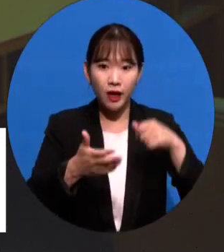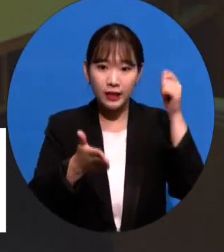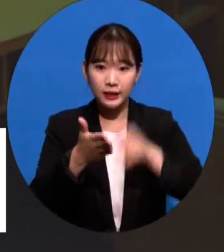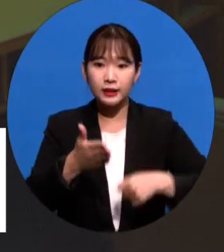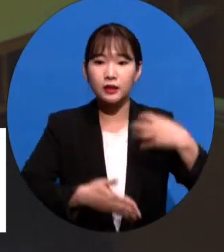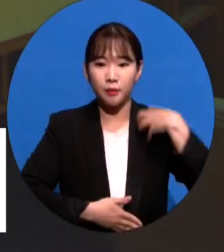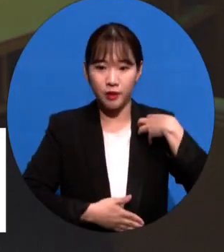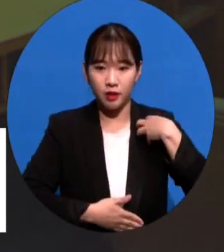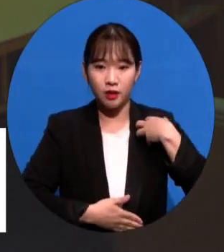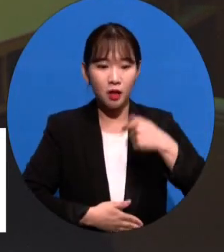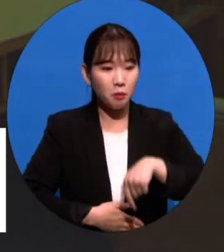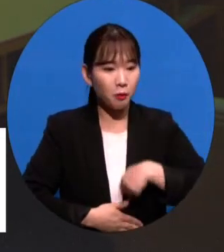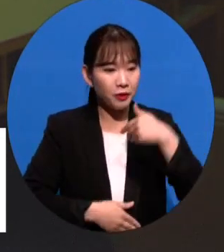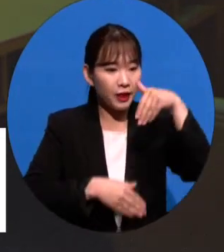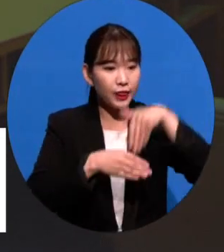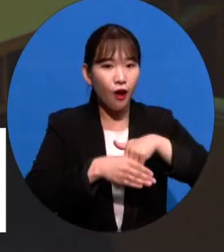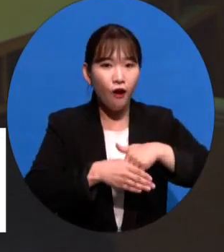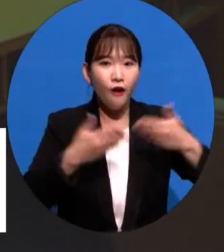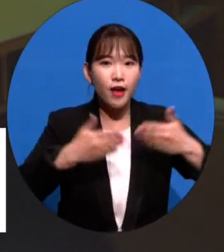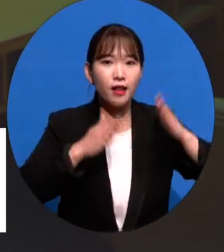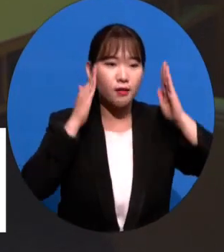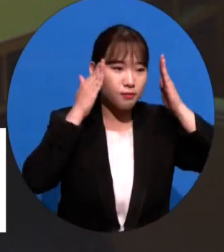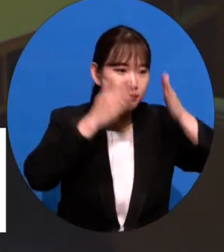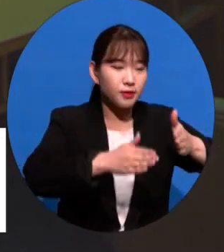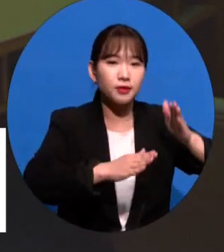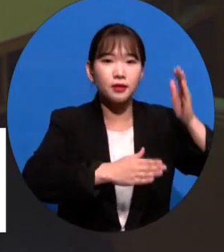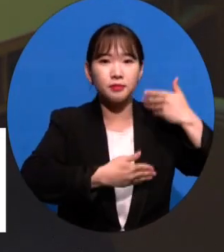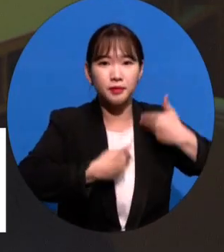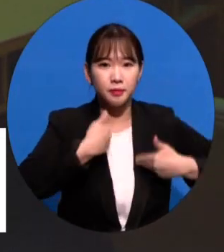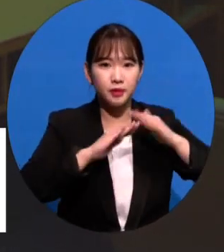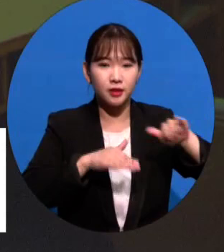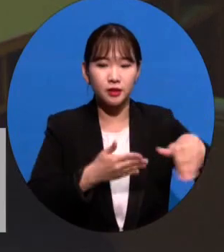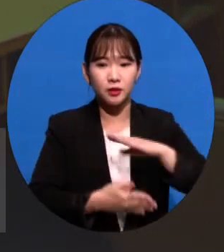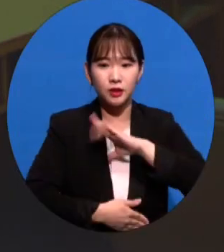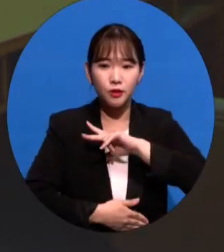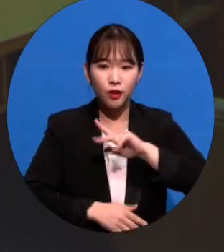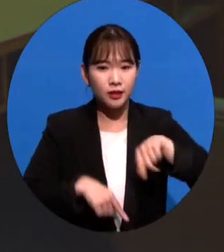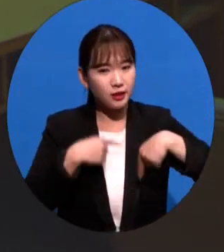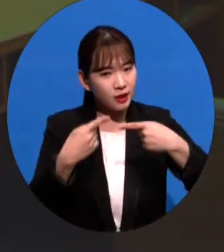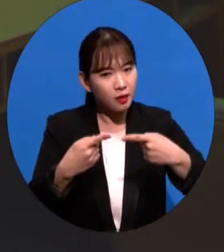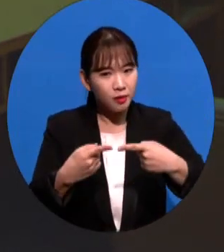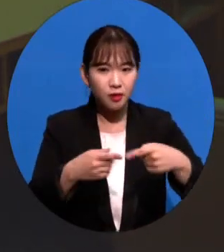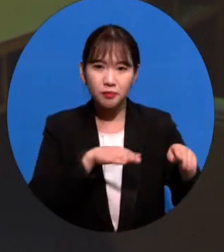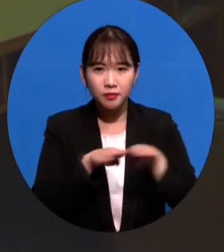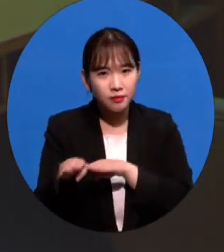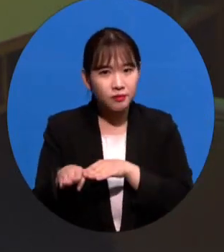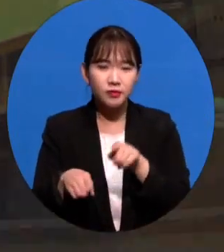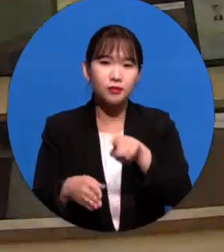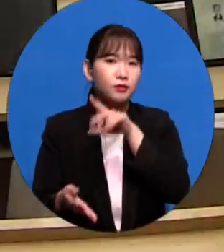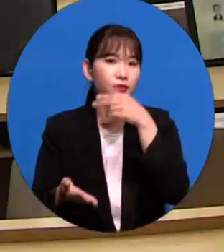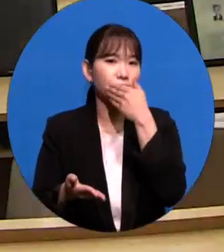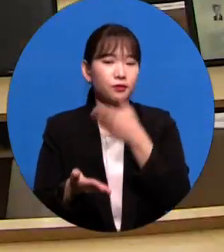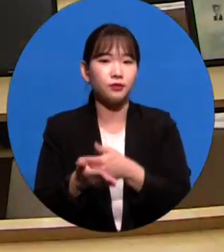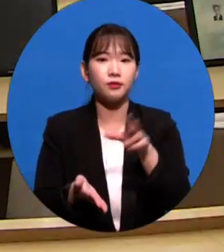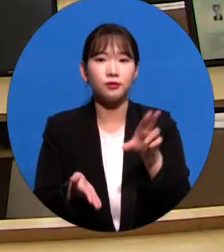의결해야 되는데 자기 선거로 바쁜 전남도 의원들의 출석률이 관건입니다. 양현승 기자입니다.